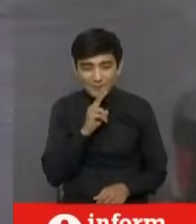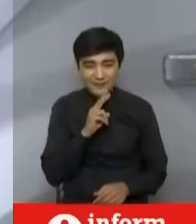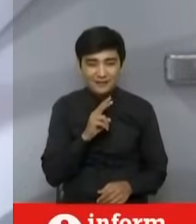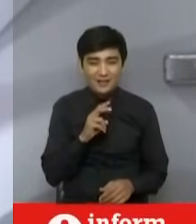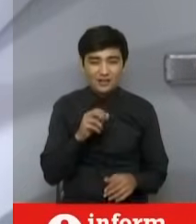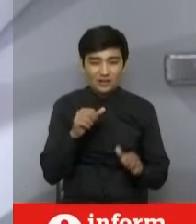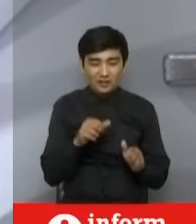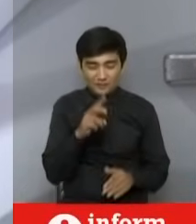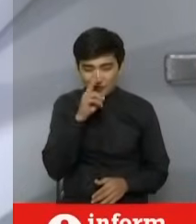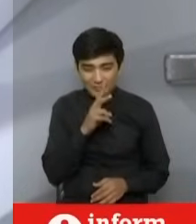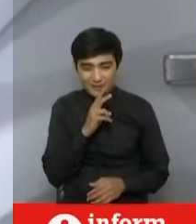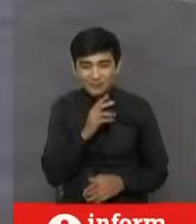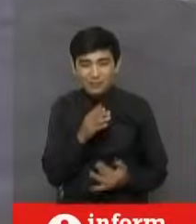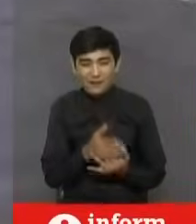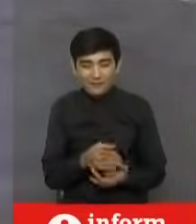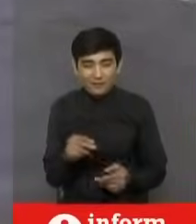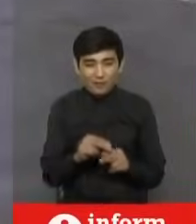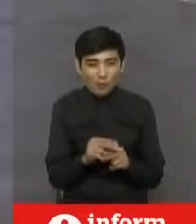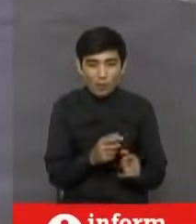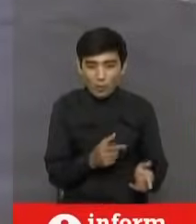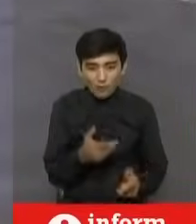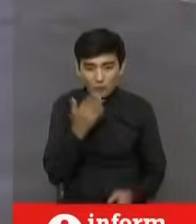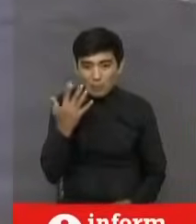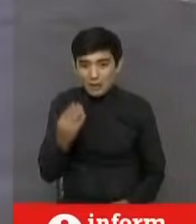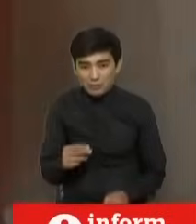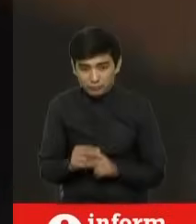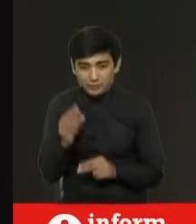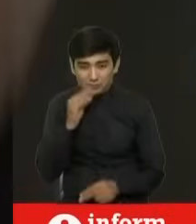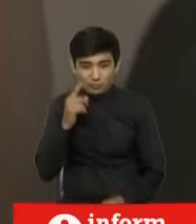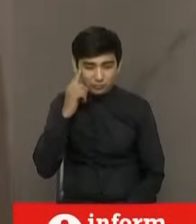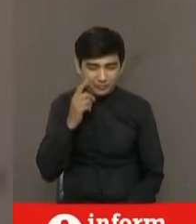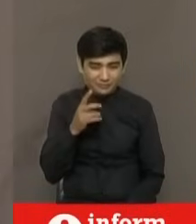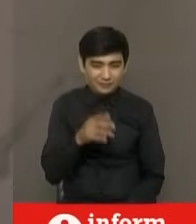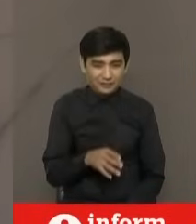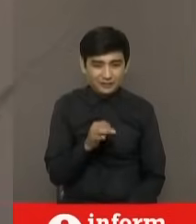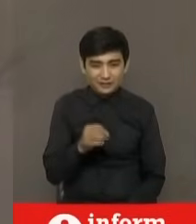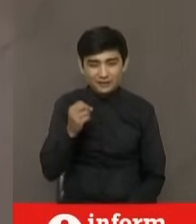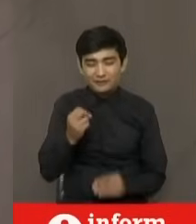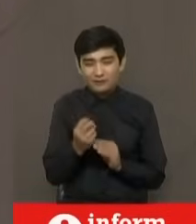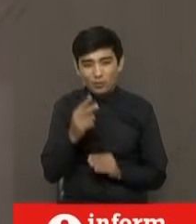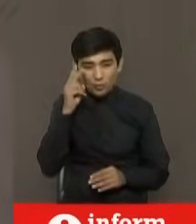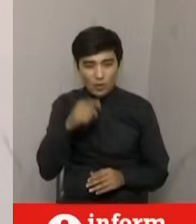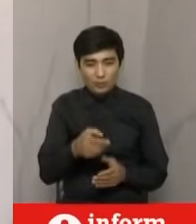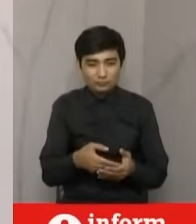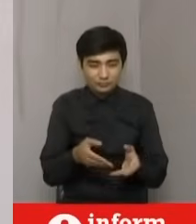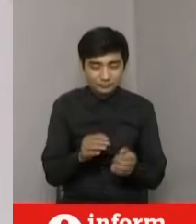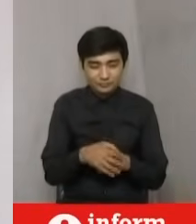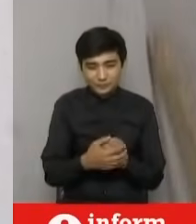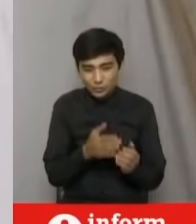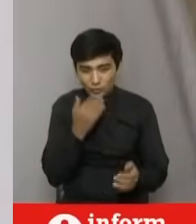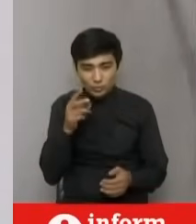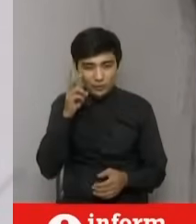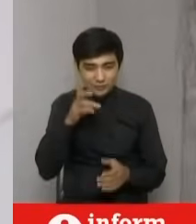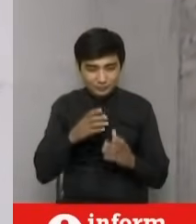изначально уклонялся от разговоров, от встреч. То здесь он постоянно недоступен. В 12 туалетах нет ни унитазов, ни раковин, ни батарей,